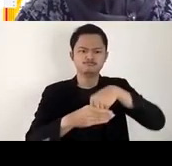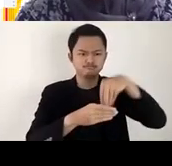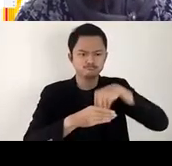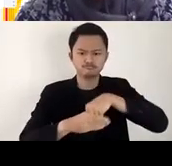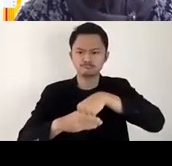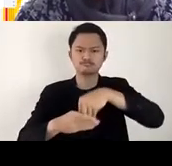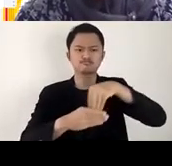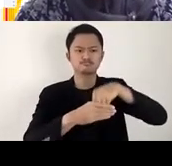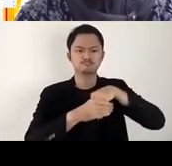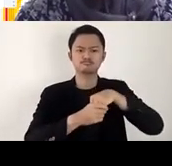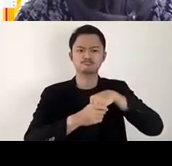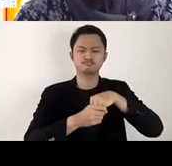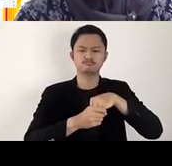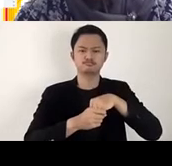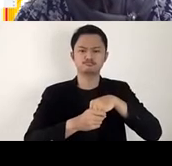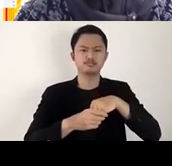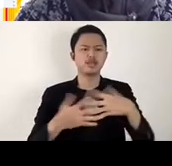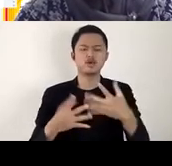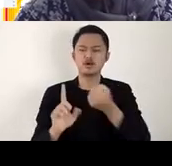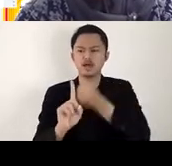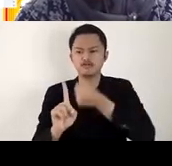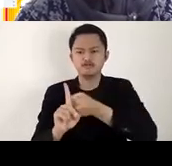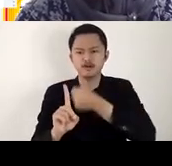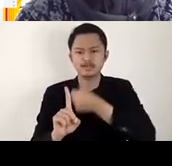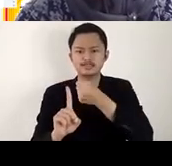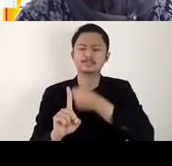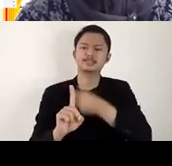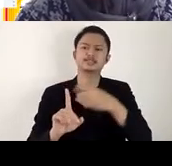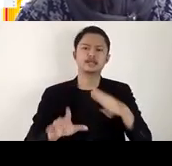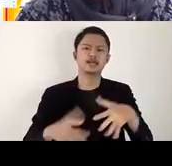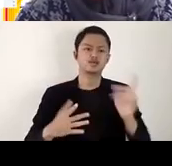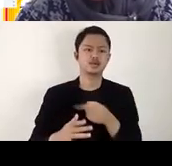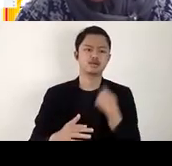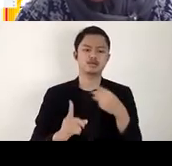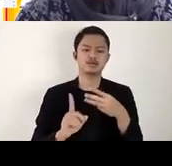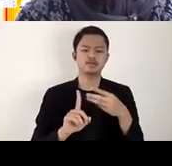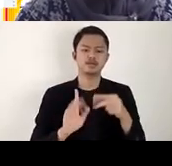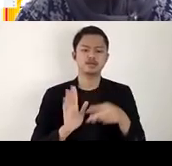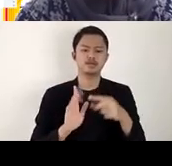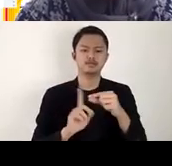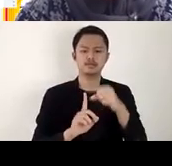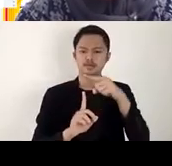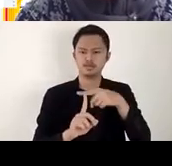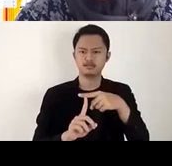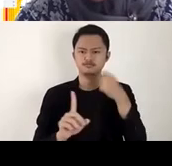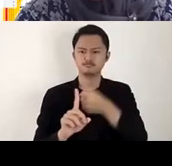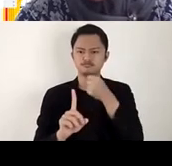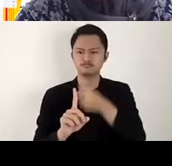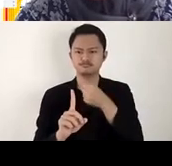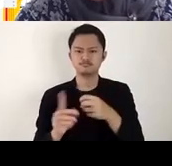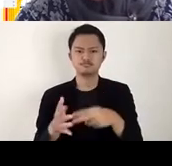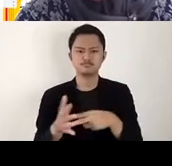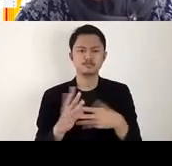memberikan ABS kita kepada kami Dan PT selaku pemrakarsa singa